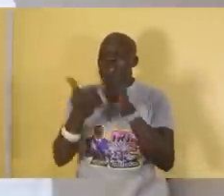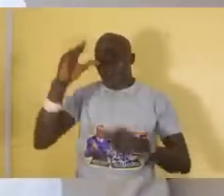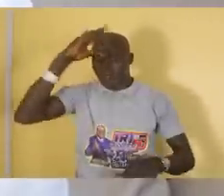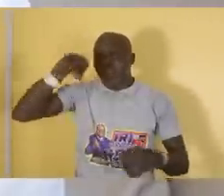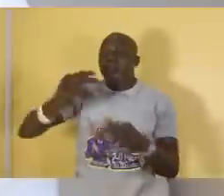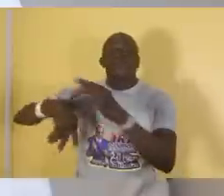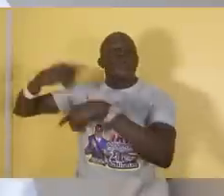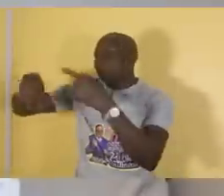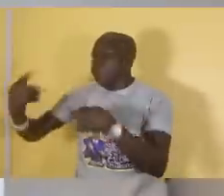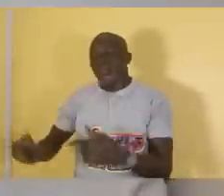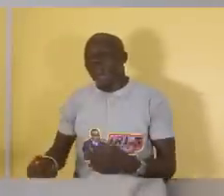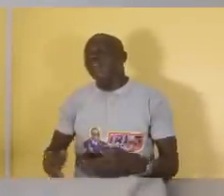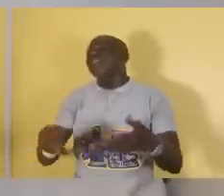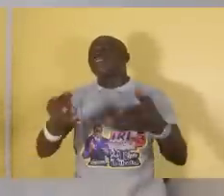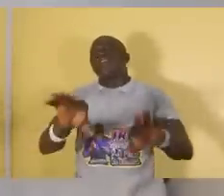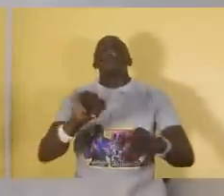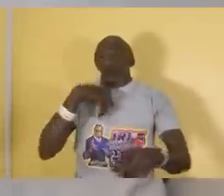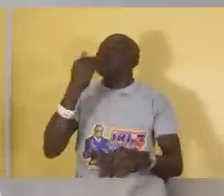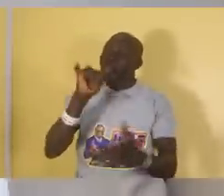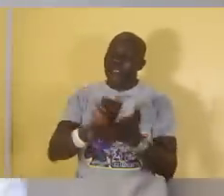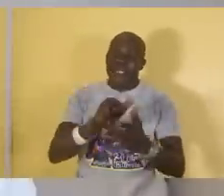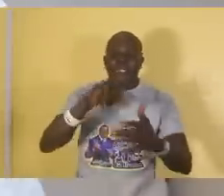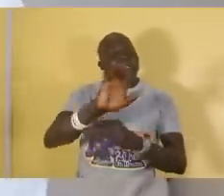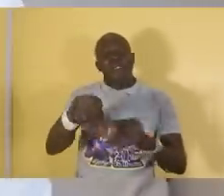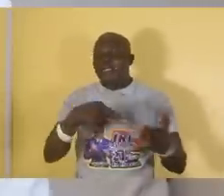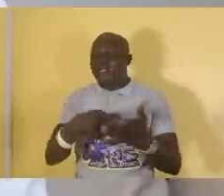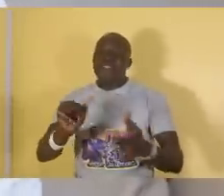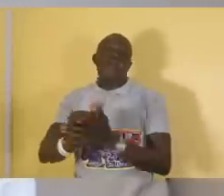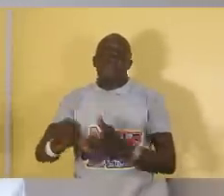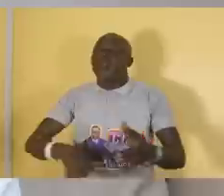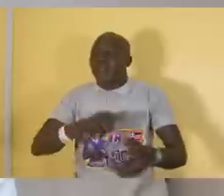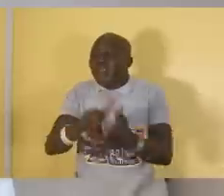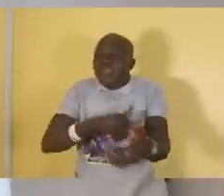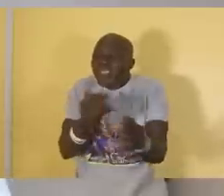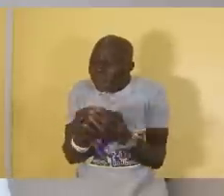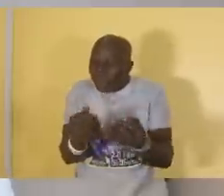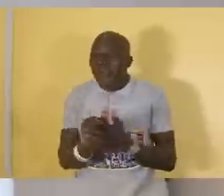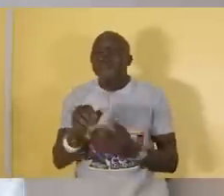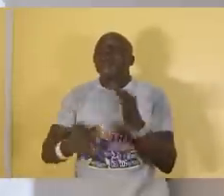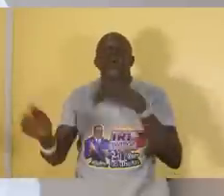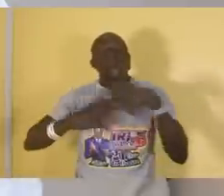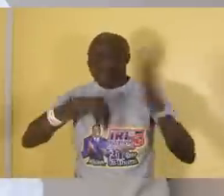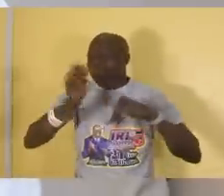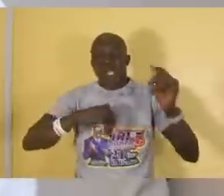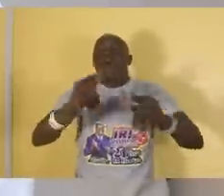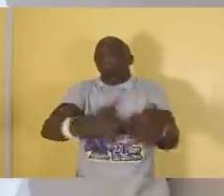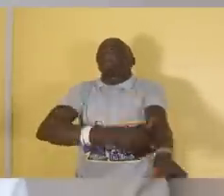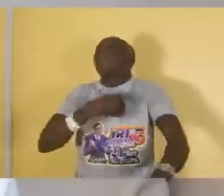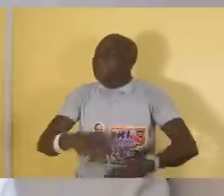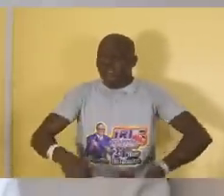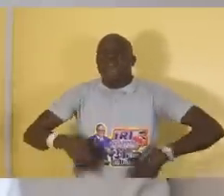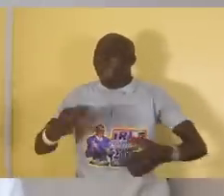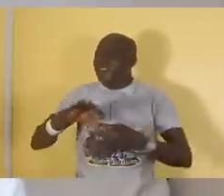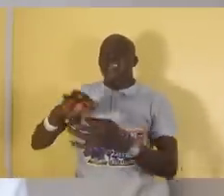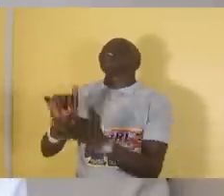the great icon as you can see mo sọ fún ọ pé ilé ayé kì í ṣà wà lọ bó ti kò ká àgbẹ̀ láyé tó a